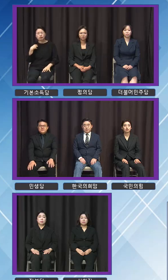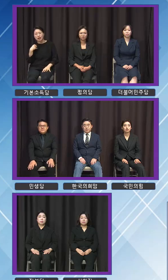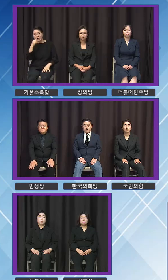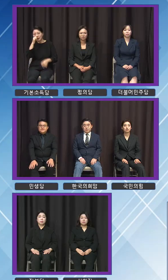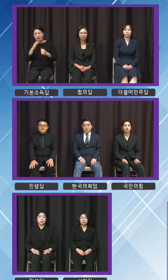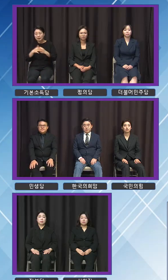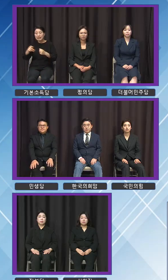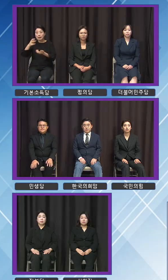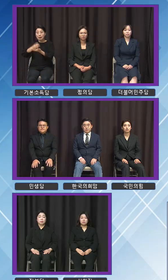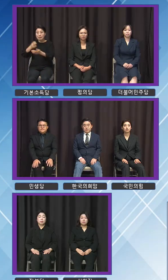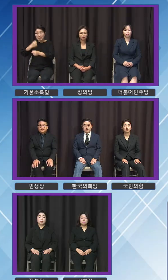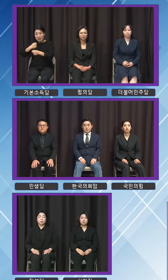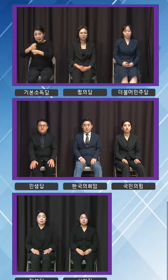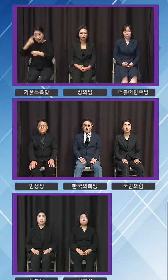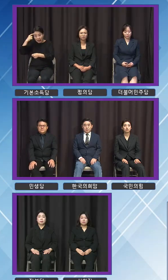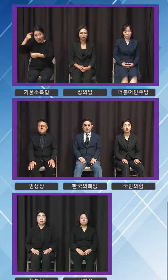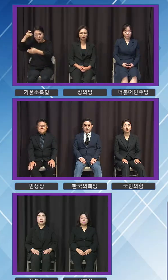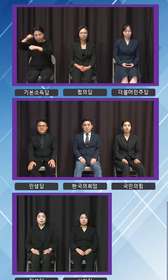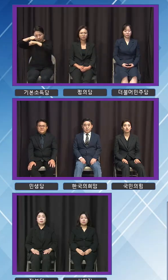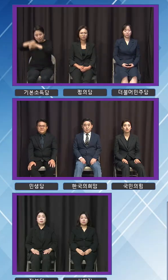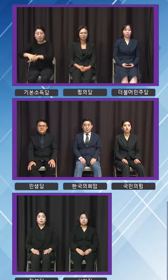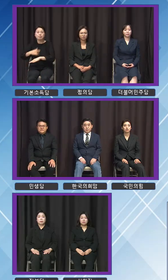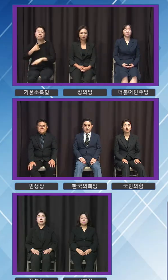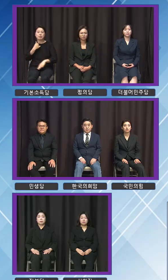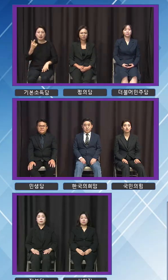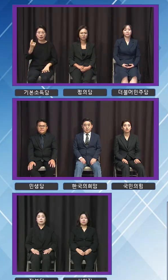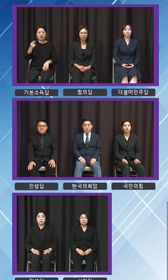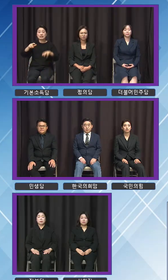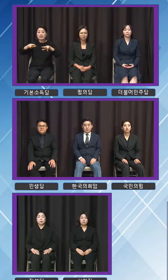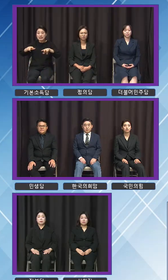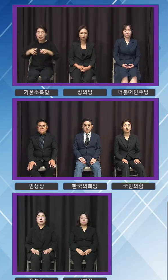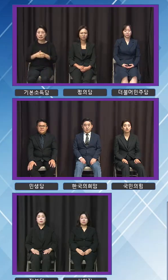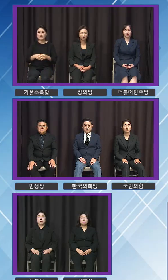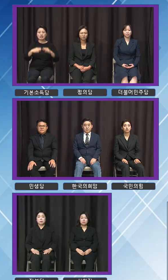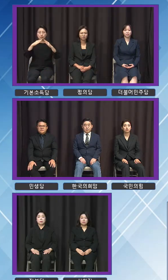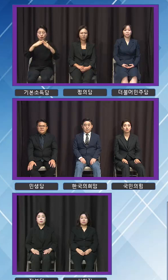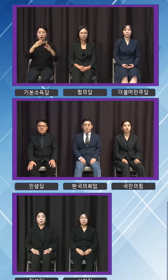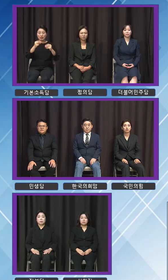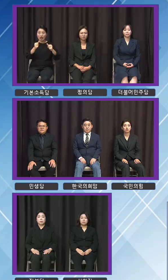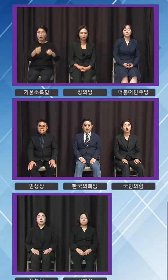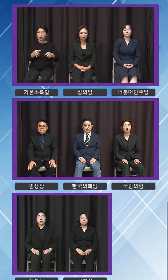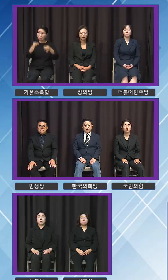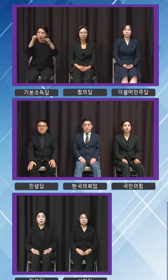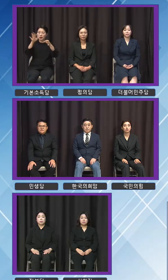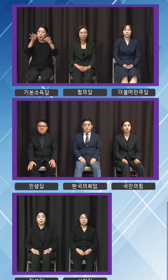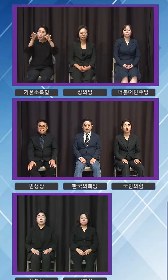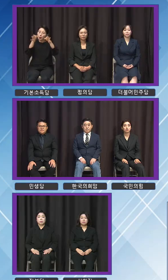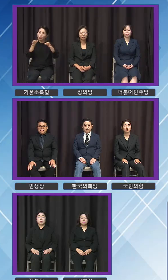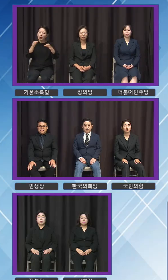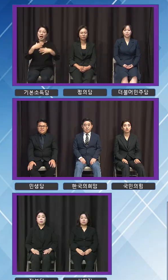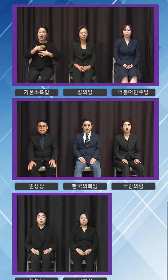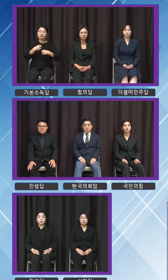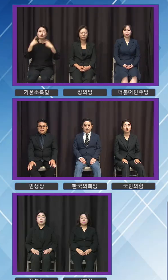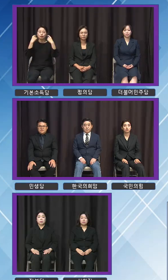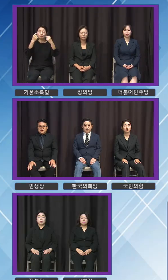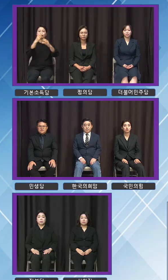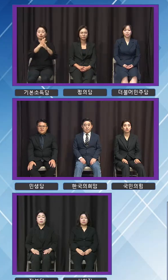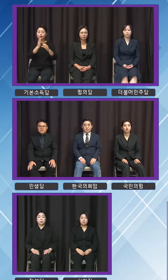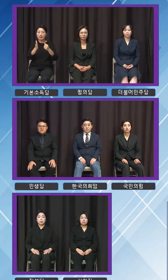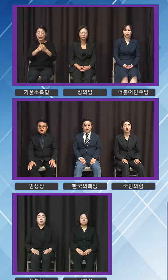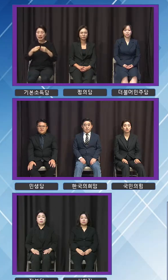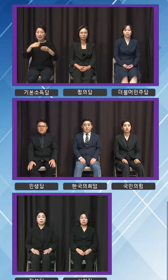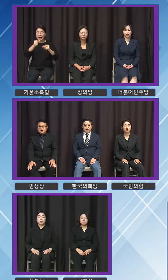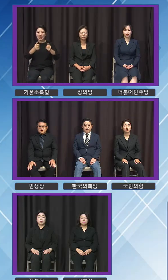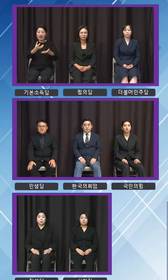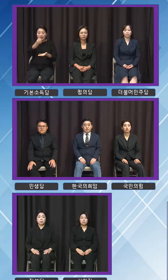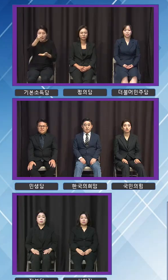그 논의가 흐지부지 되었습니다. 지금이야말로 부동산 가격이 어느 정도 하향되어 있는 지금이야말로 토지